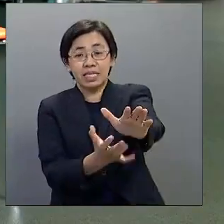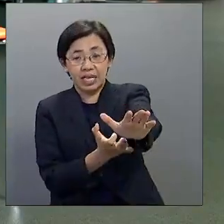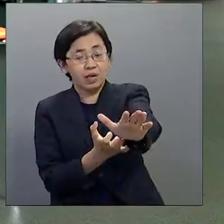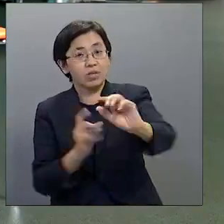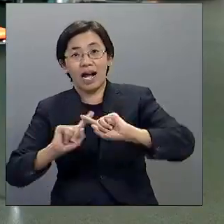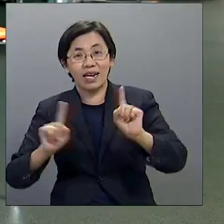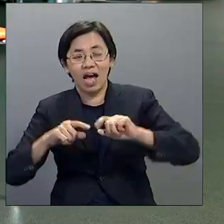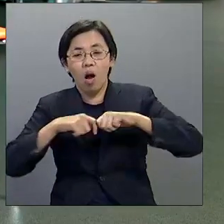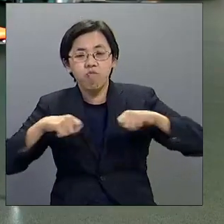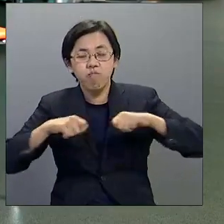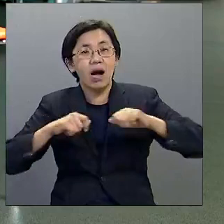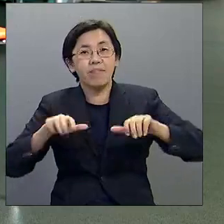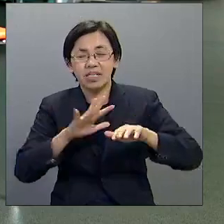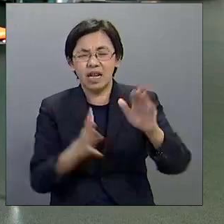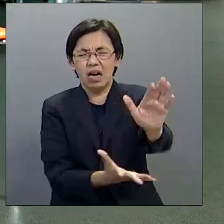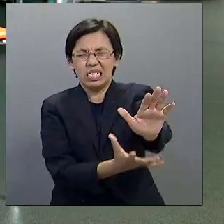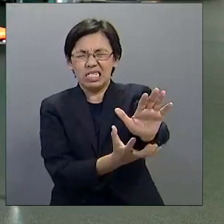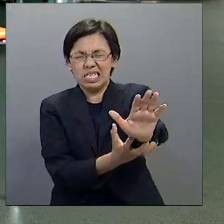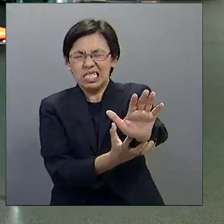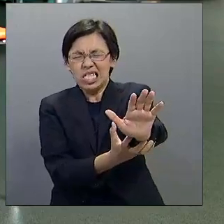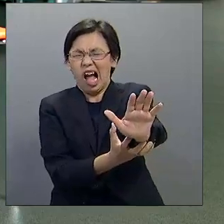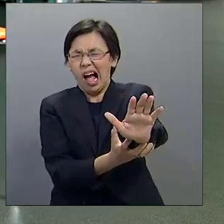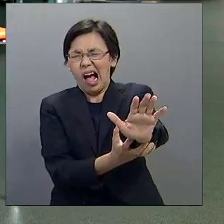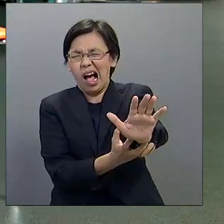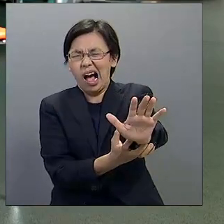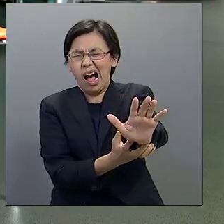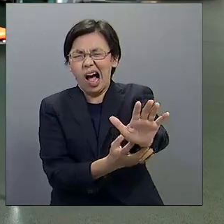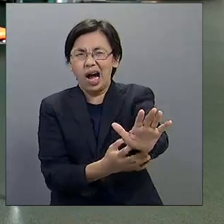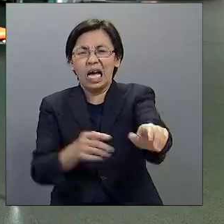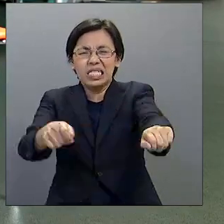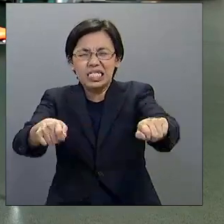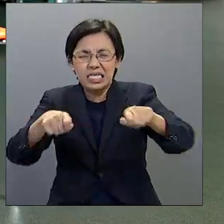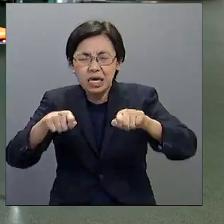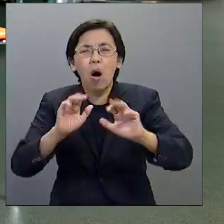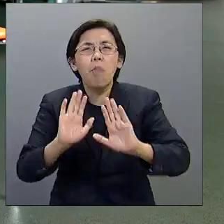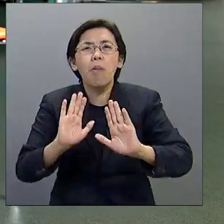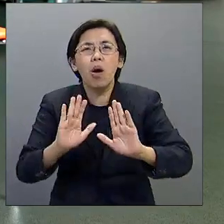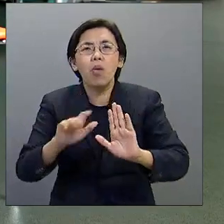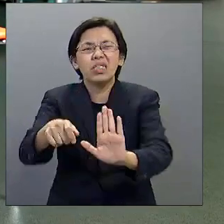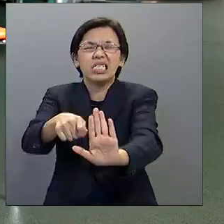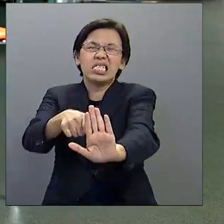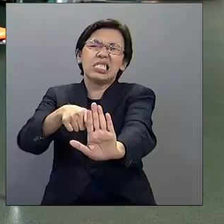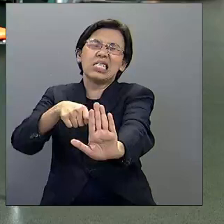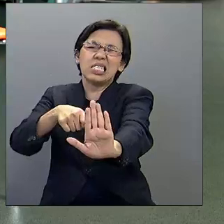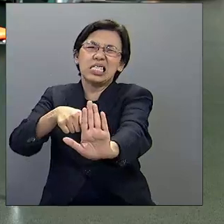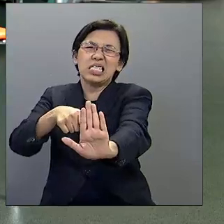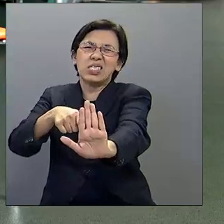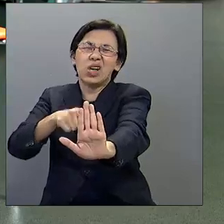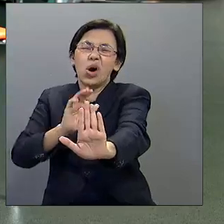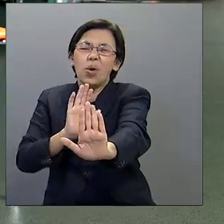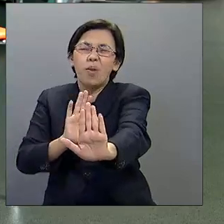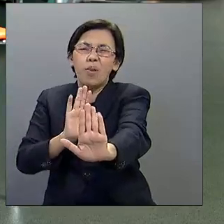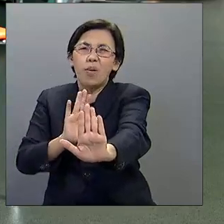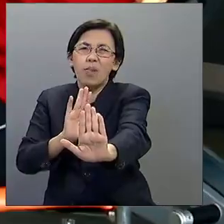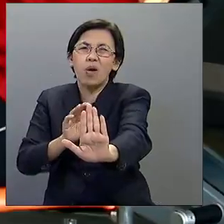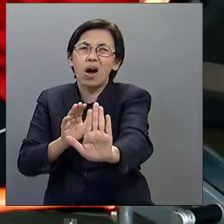การยืดกล้ามเนื้อปกติเพราะเขาจะปวดเยอะในช่วงแรกๆก็ค่อยๆยืดอาจจะไม่ได้มุมของ ข้อเท้าเท่านี้แรกๆมันอา